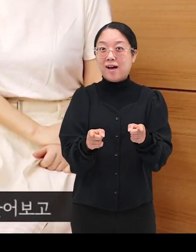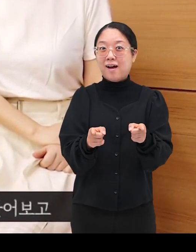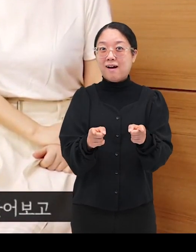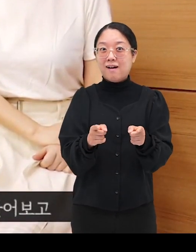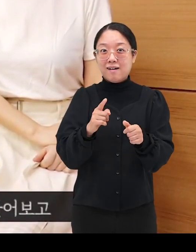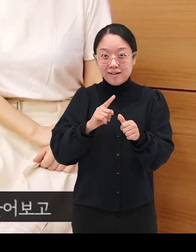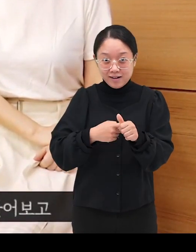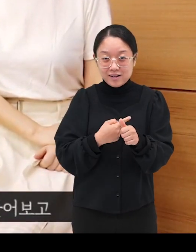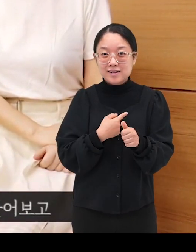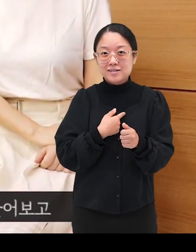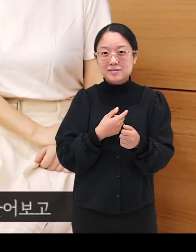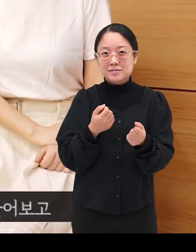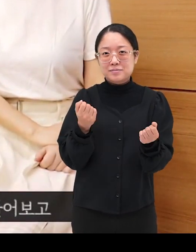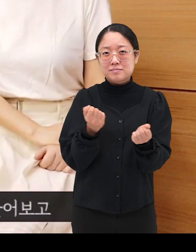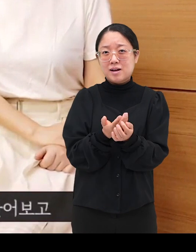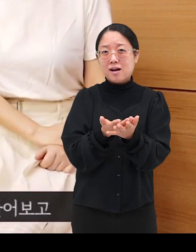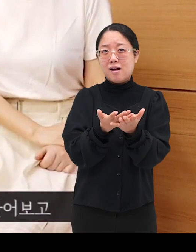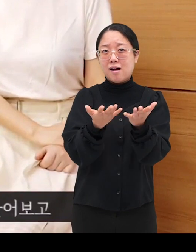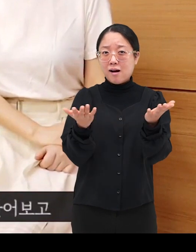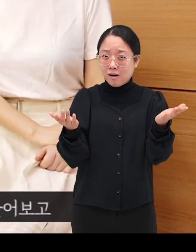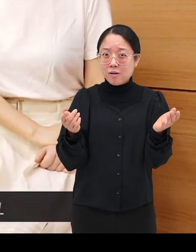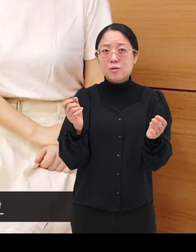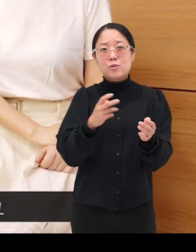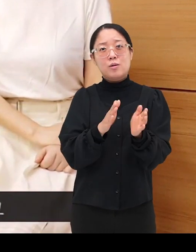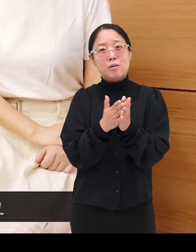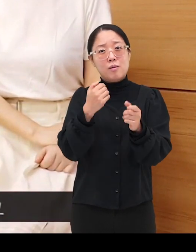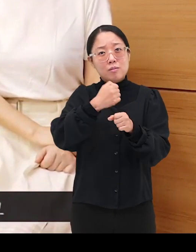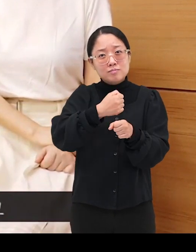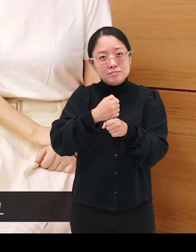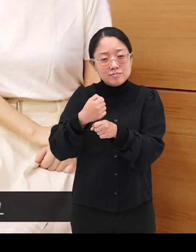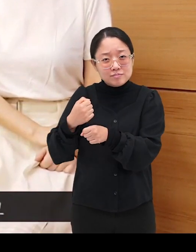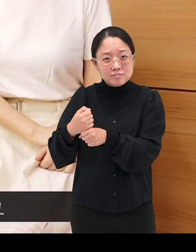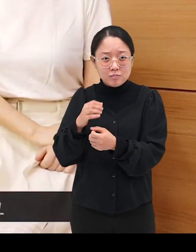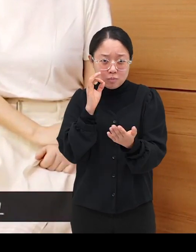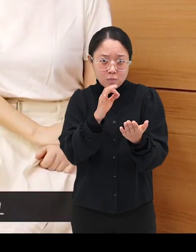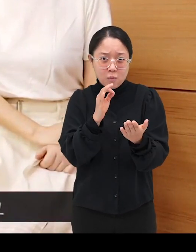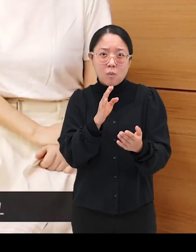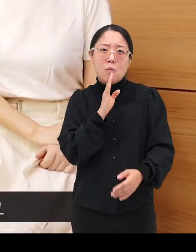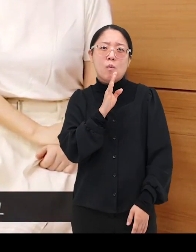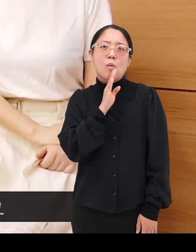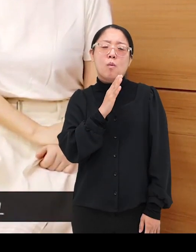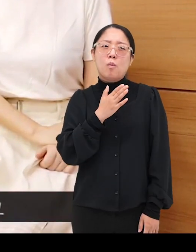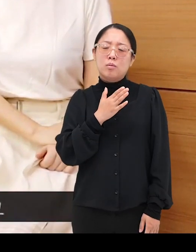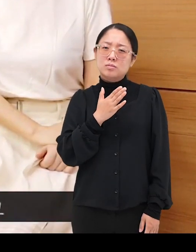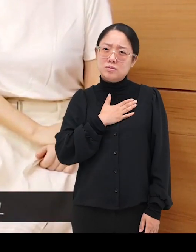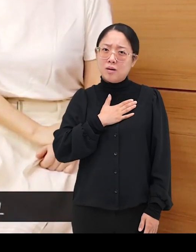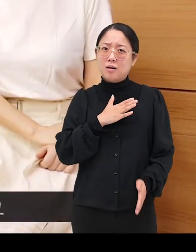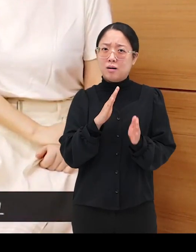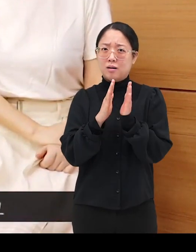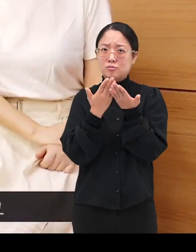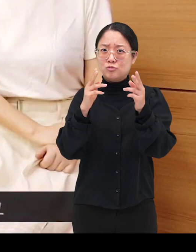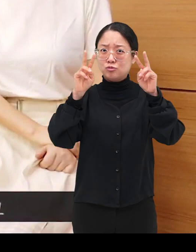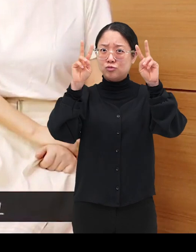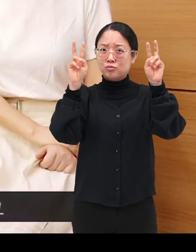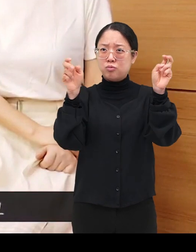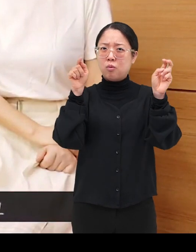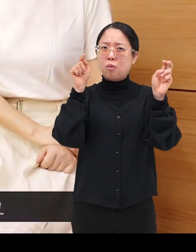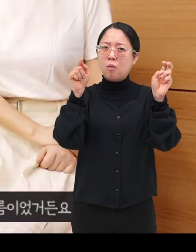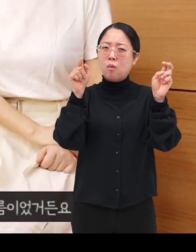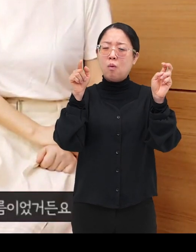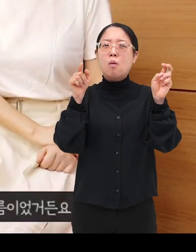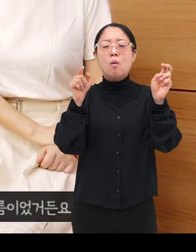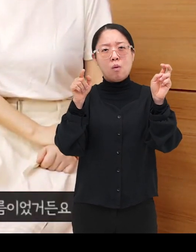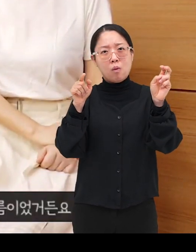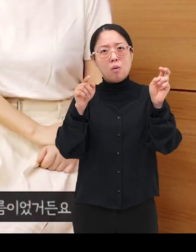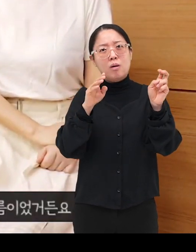전시되는 책도 만들어보고 저에게는 진짜 제 책의 주제도 그렇고 이번